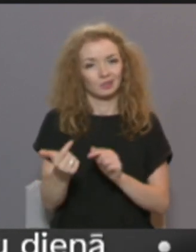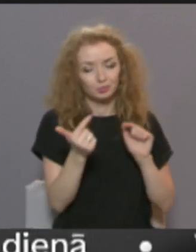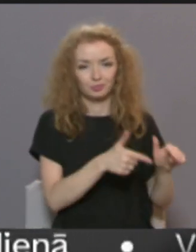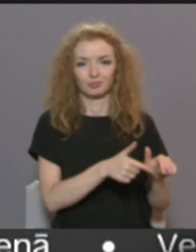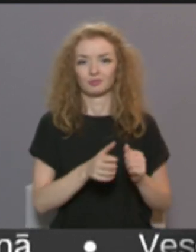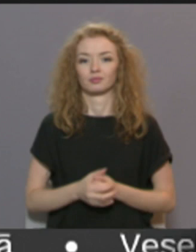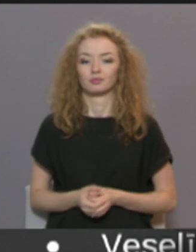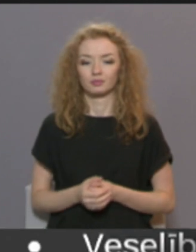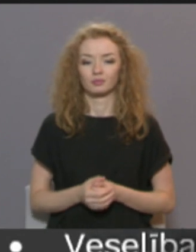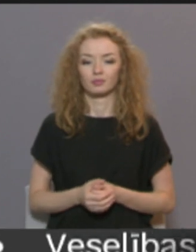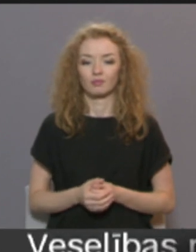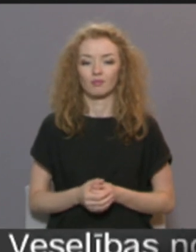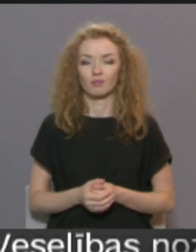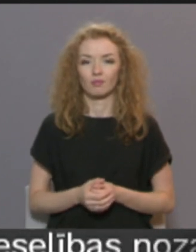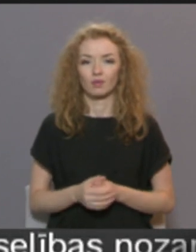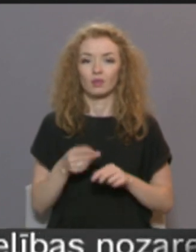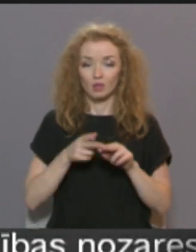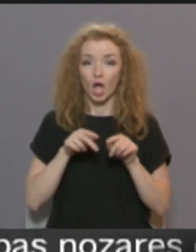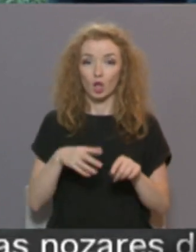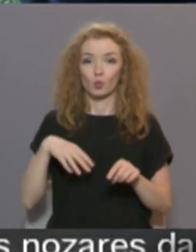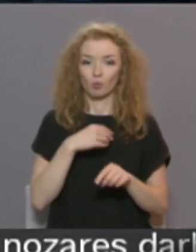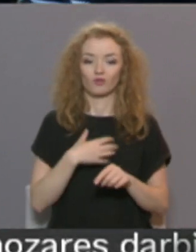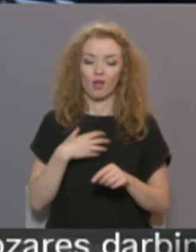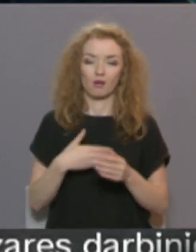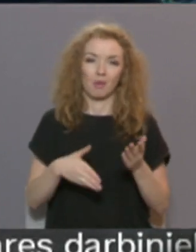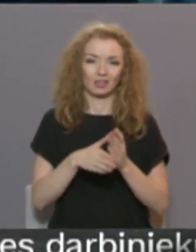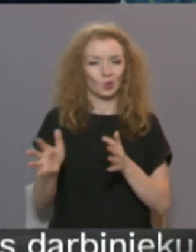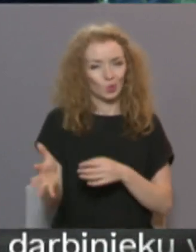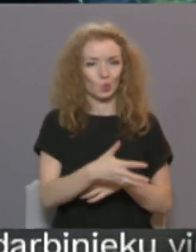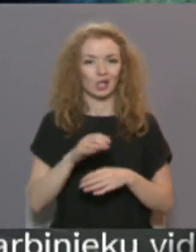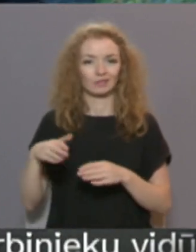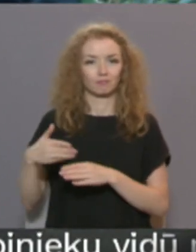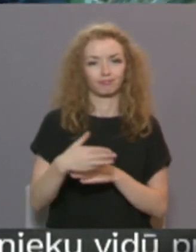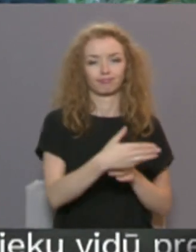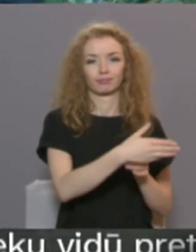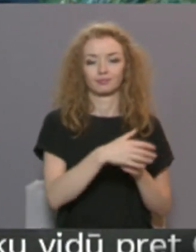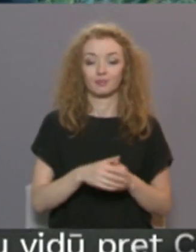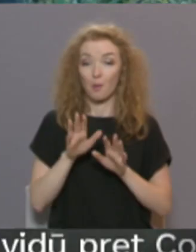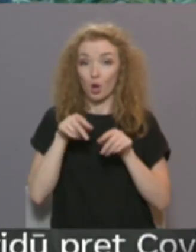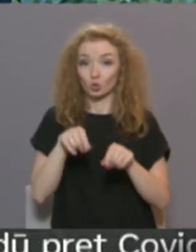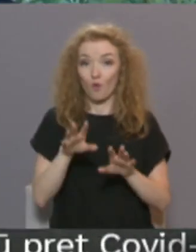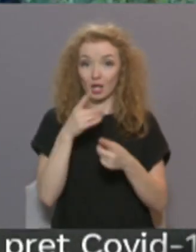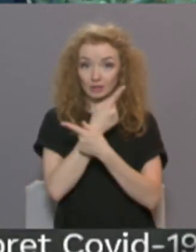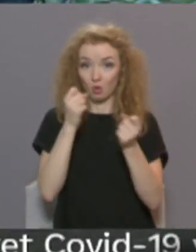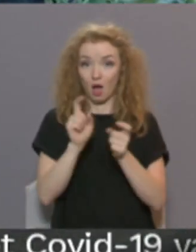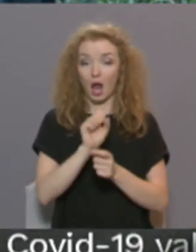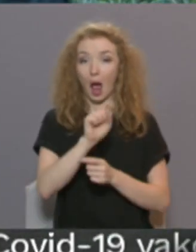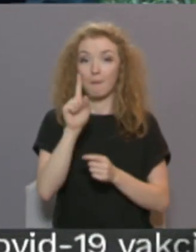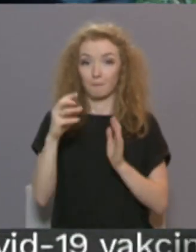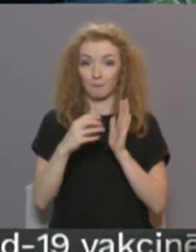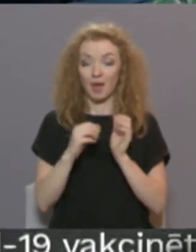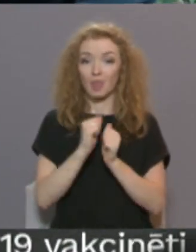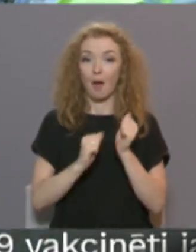līdzīgi. Un tas ir tas, kur mums tiešām vajadzētu palīdzīt. Par šķēršļiem var ziņot mobilajā aplikācijā dabasdati.lv, bet